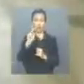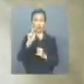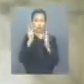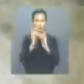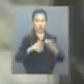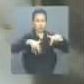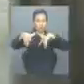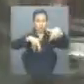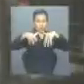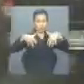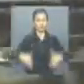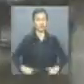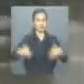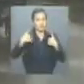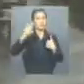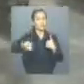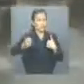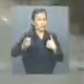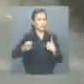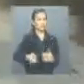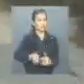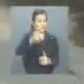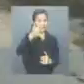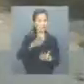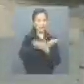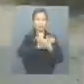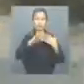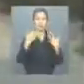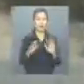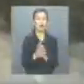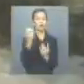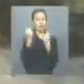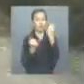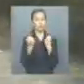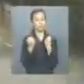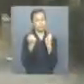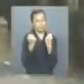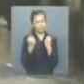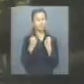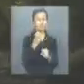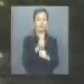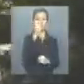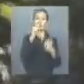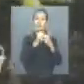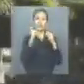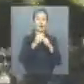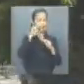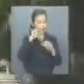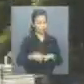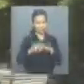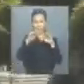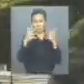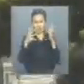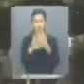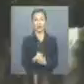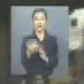นี้เริ่มจะเข้าสู่ภาวะปกติโดยเฉพาะการจราจรสัญจรไปมาเริ่มจะคล่องตัวมากขึ้นจะเห็นได้ว่าบางจุดมีรถ